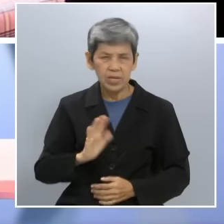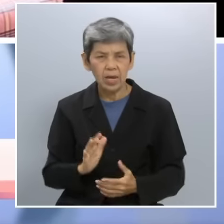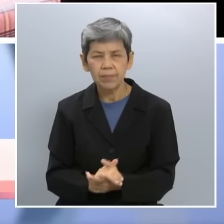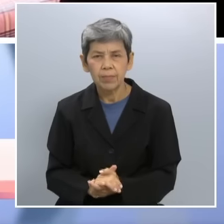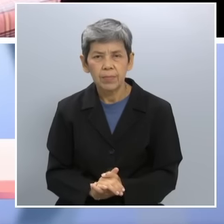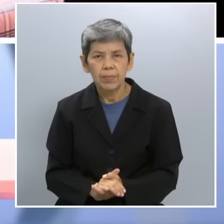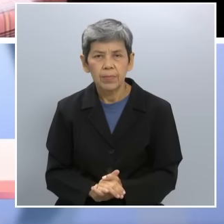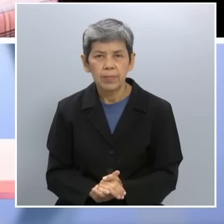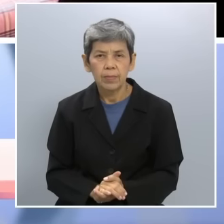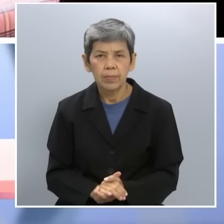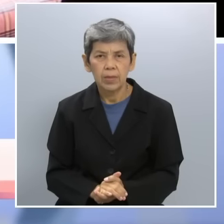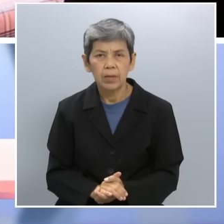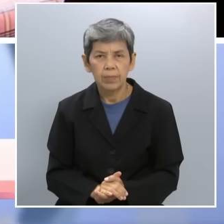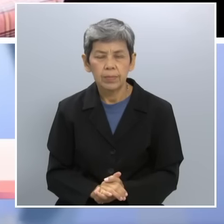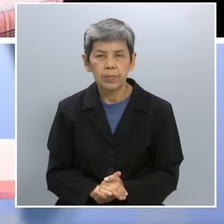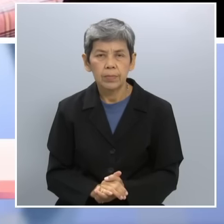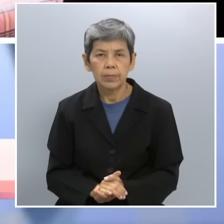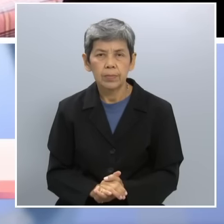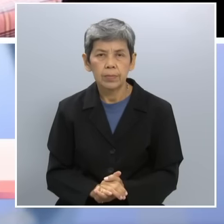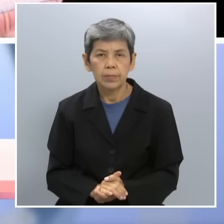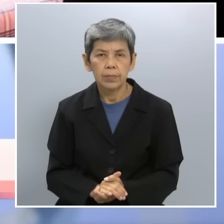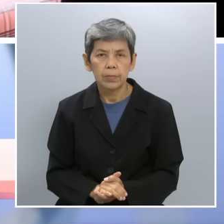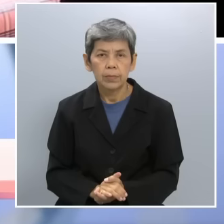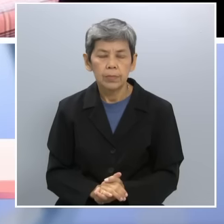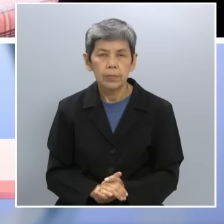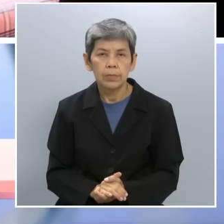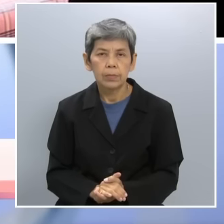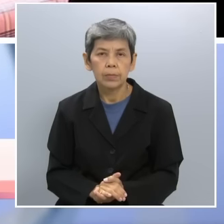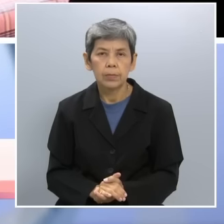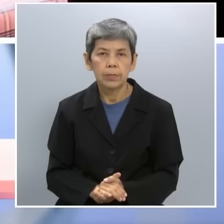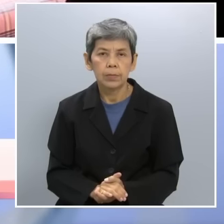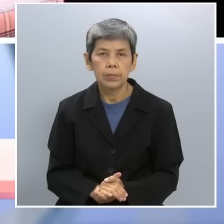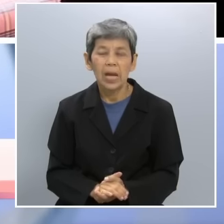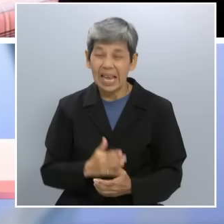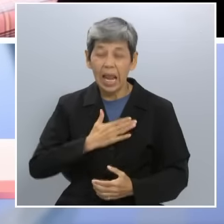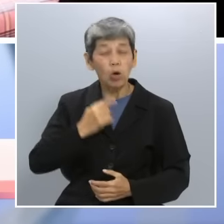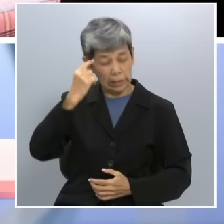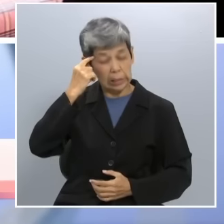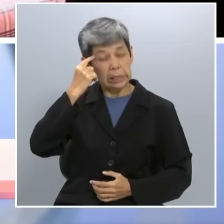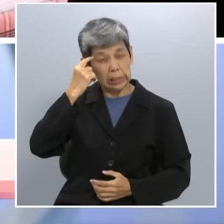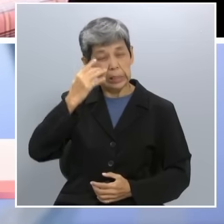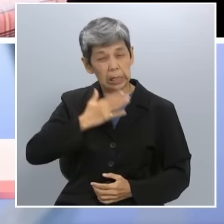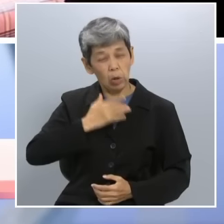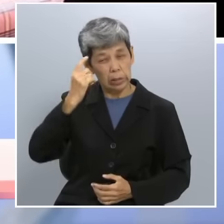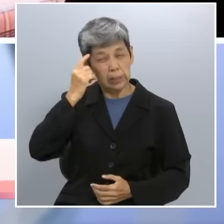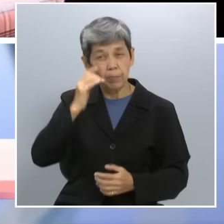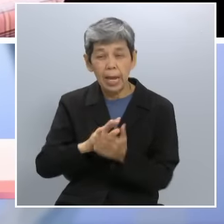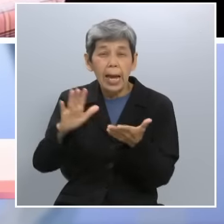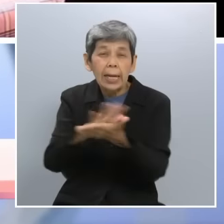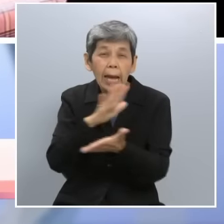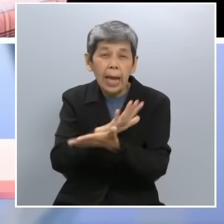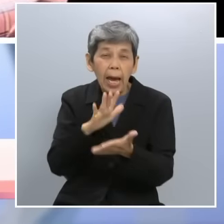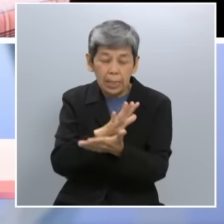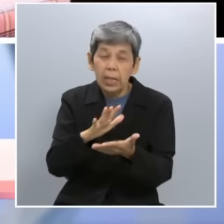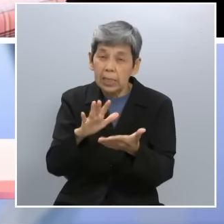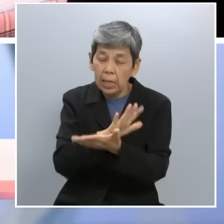ตั้งใจใช่ค่ะแรกๆหนูคิดว่าหนูคิดว่าไอ้กระดาษที่เขาให้